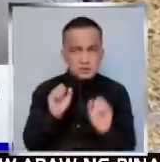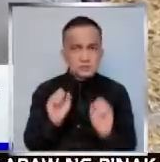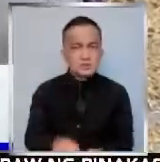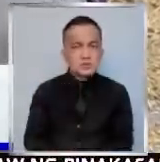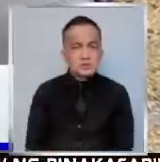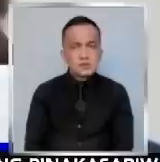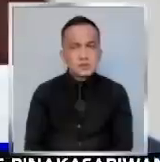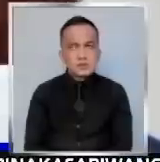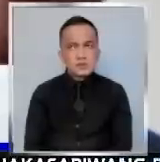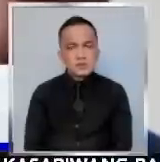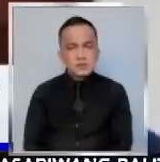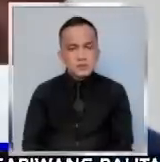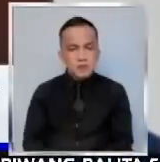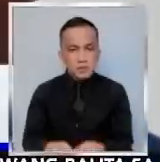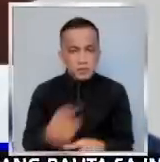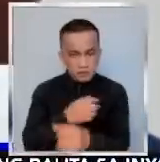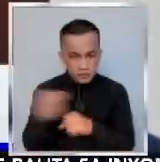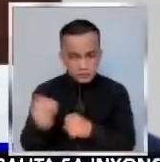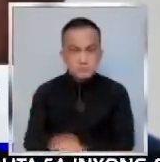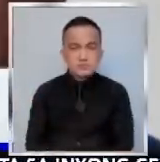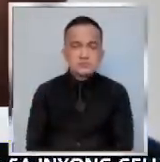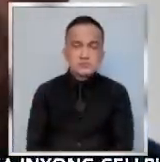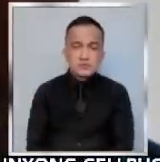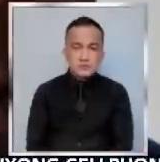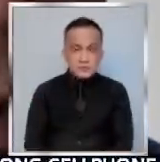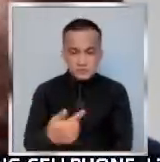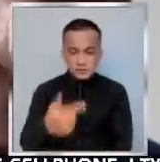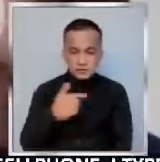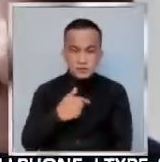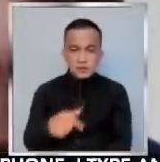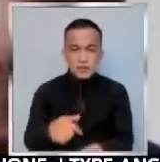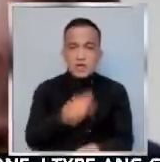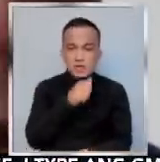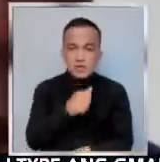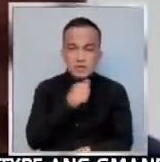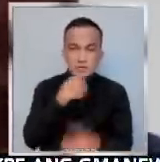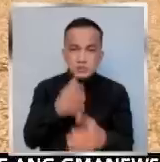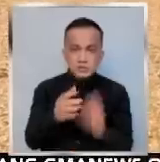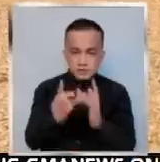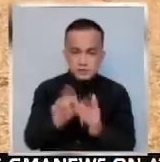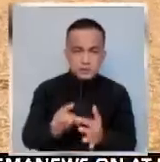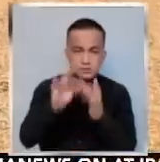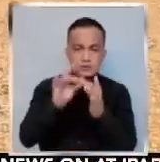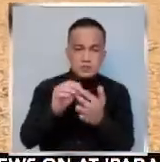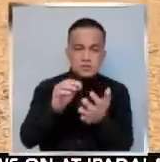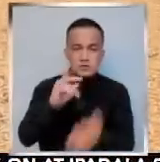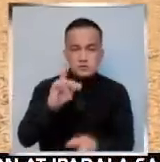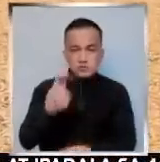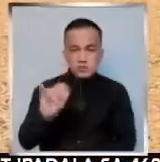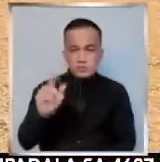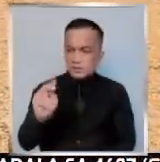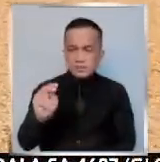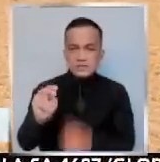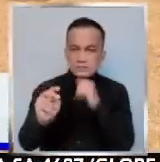ng ani-ani. Ayon sa Agricultural Development Specialist na si Dr. Fermin Adriano, hindi na raw mapapakinabangan